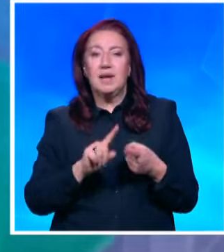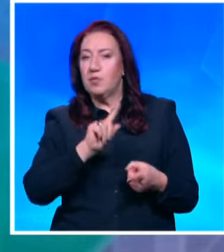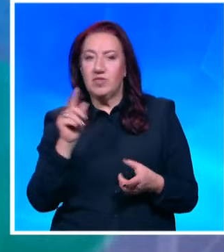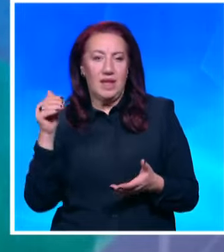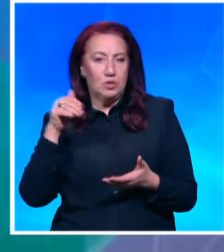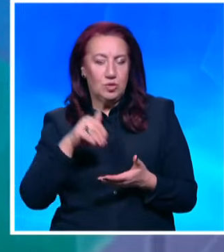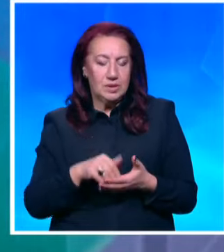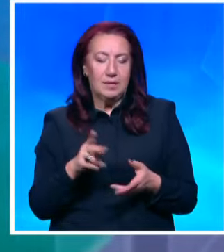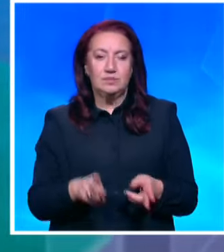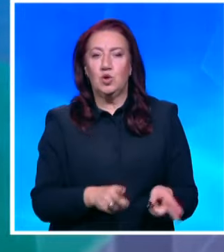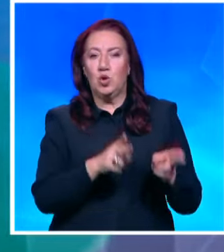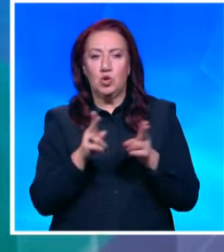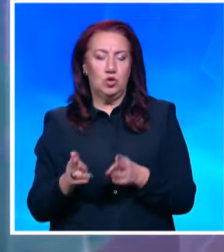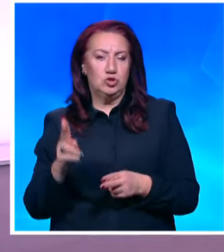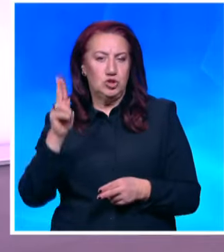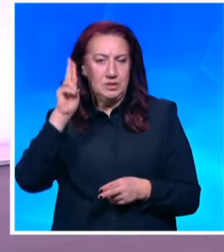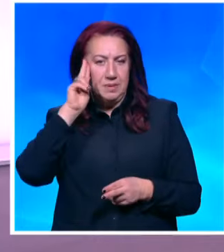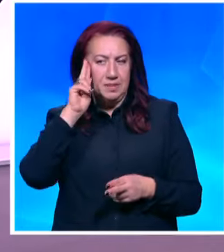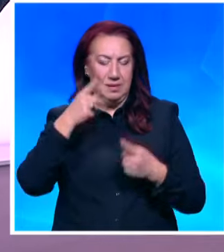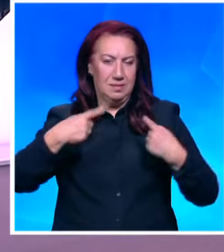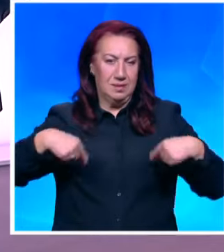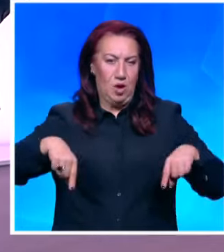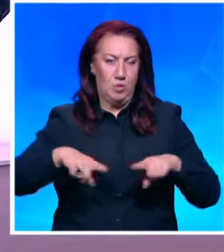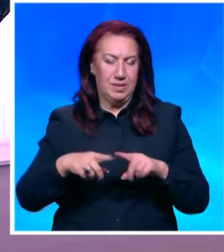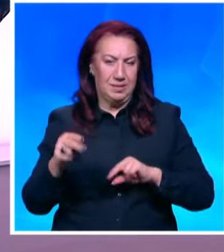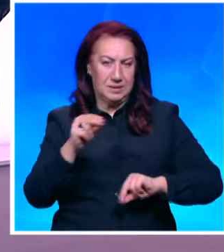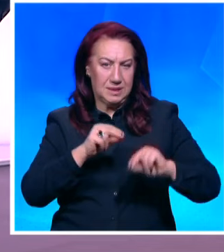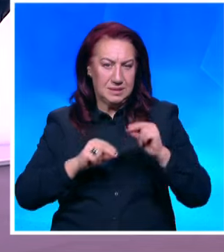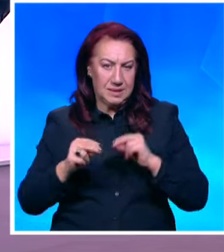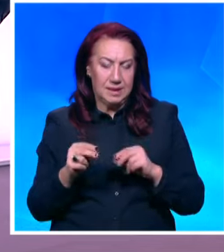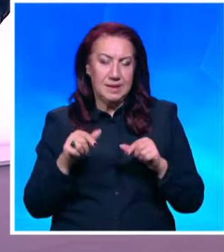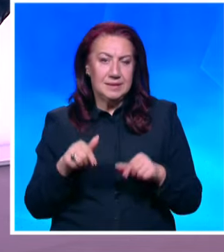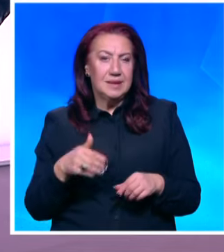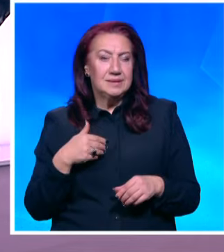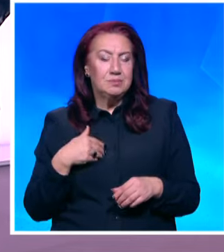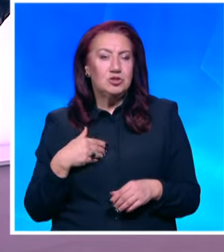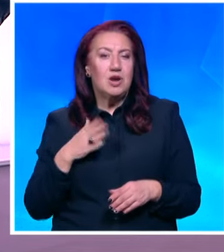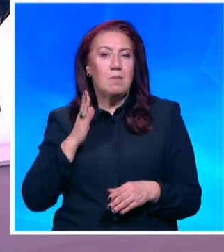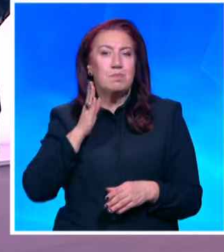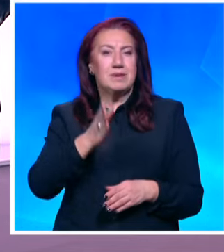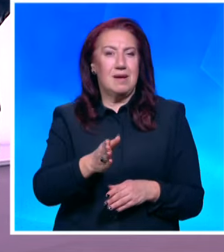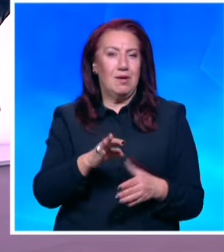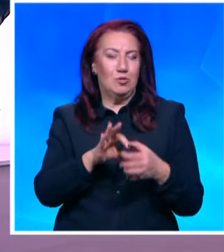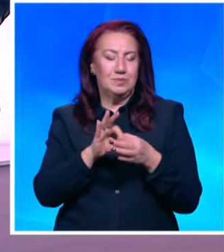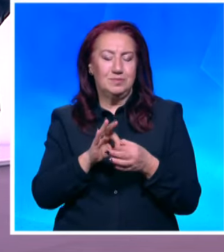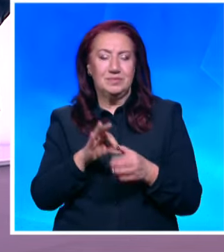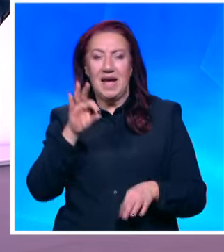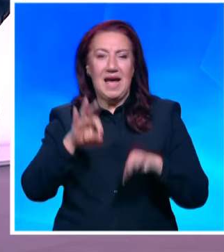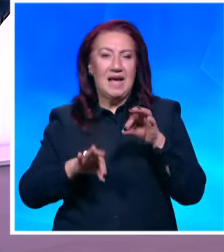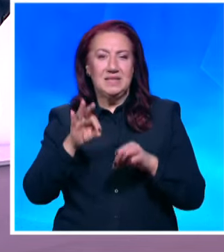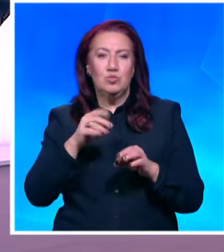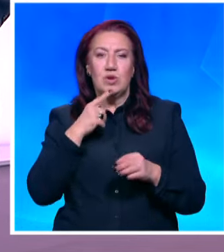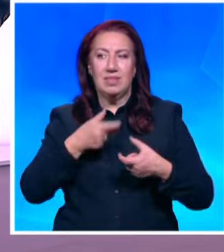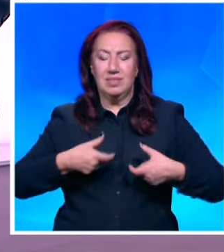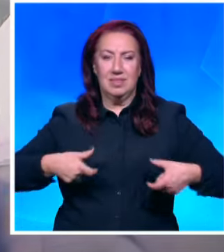изпълнителния комитет на Футболния съюз. Днешното събрание беше пряко свързано с изборния конгрес на 15 март. Опозицията съзря опит за